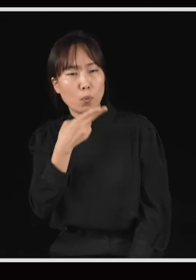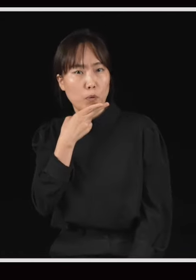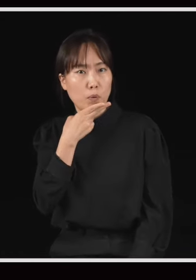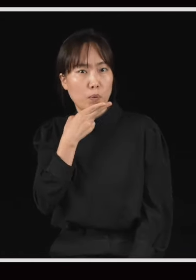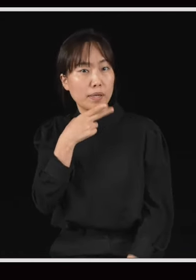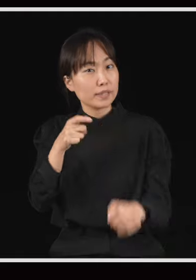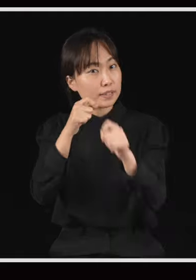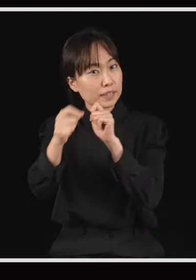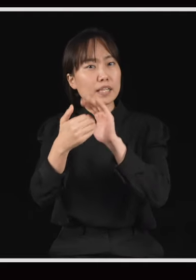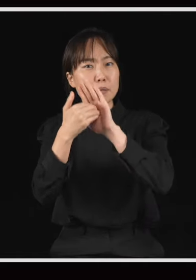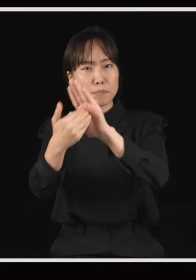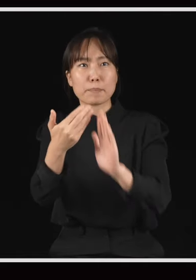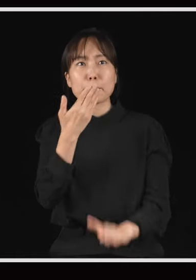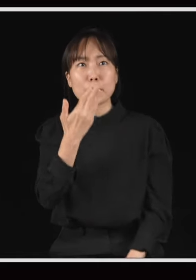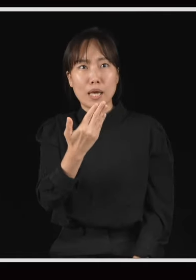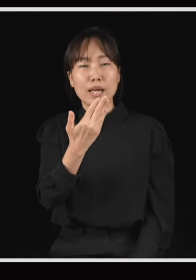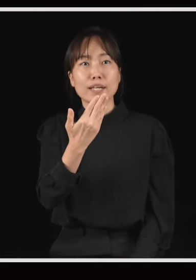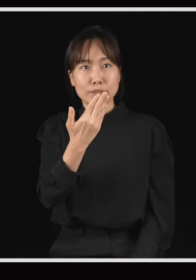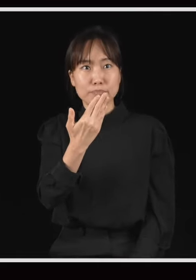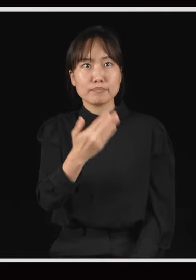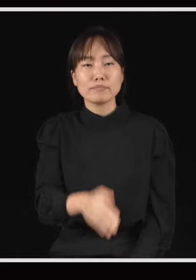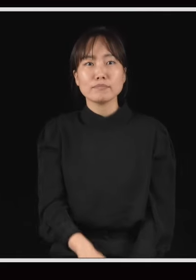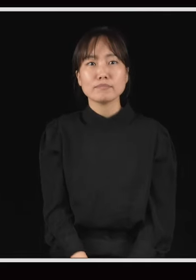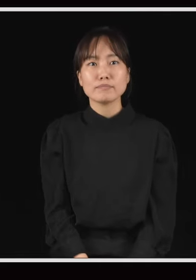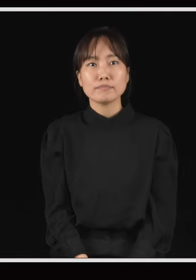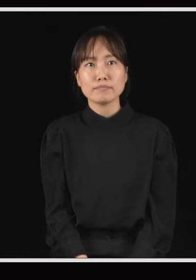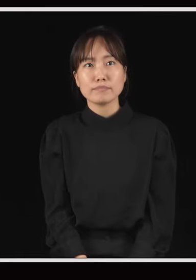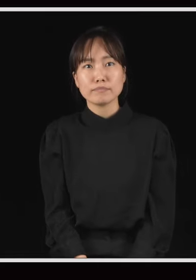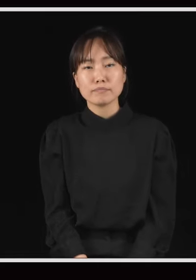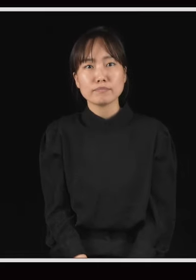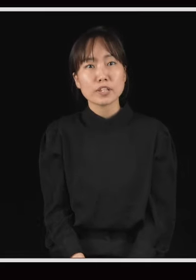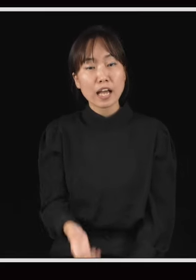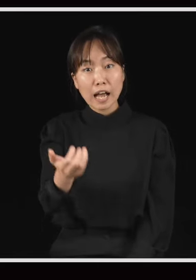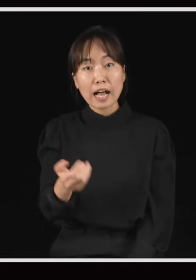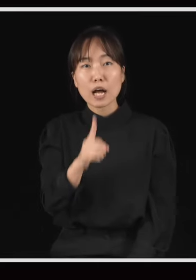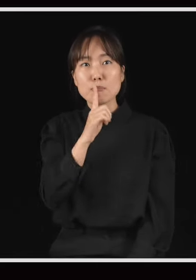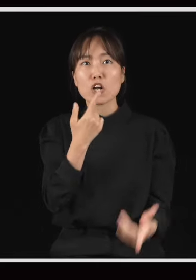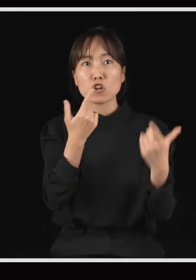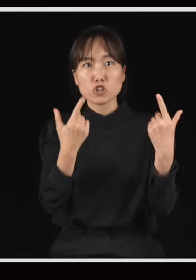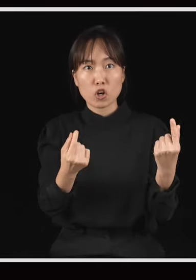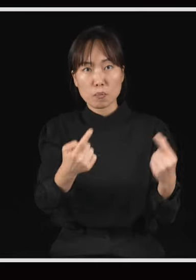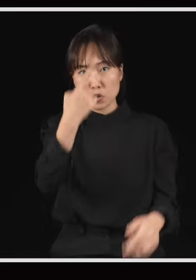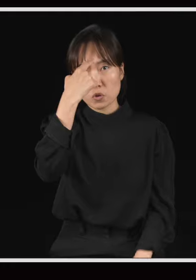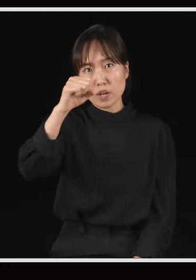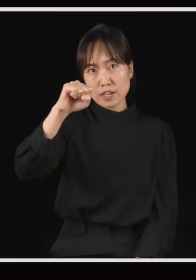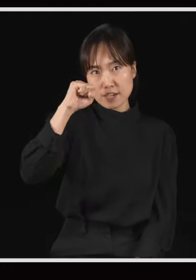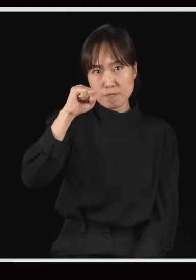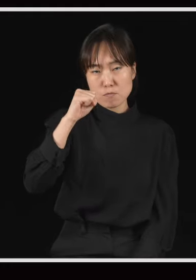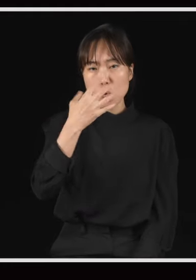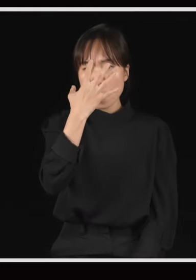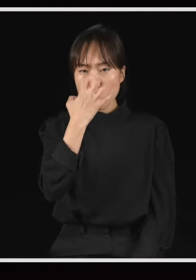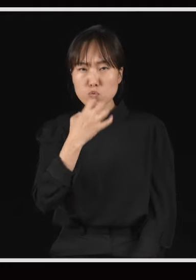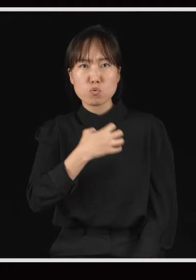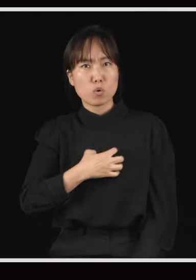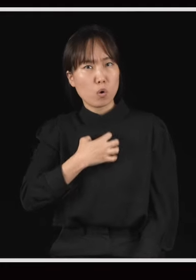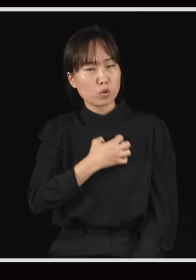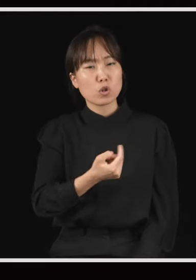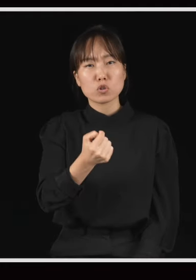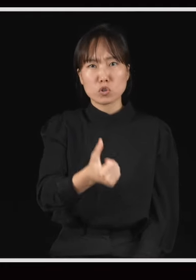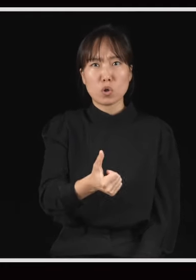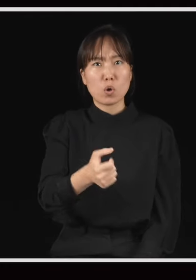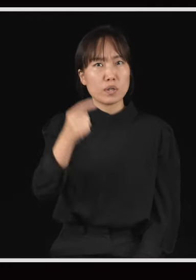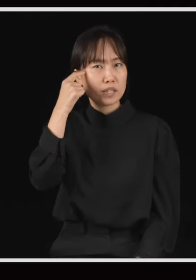귀가 두꺼워져서 사실 사기에도 잘 안 빠지게 됩니다. 아까 제가 말씀드렸잖아요. 전두엽 기능이 높고 마음의 엔트로피가